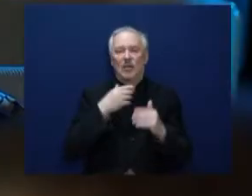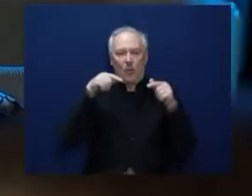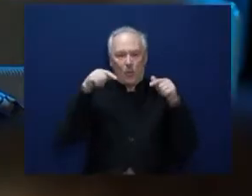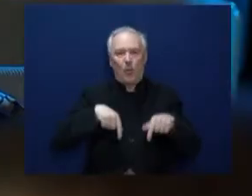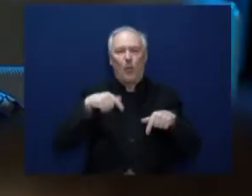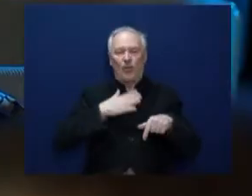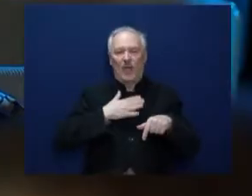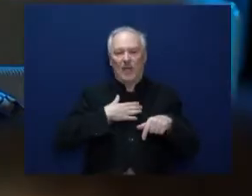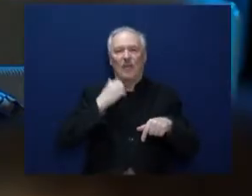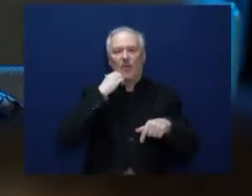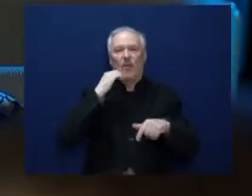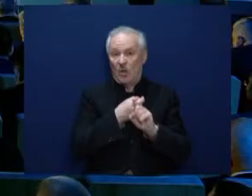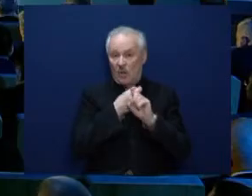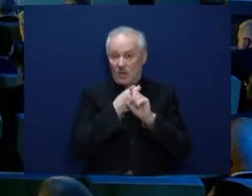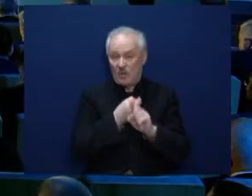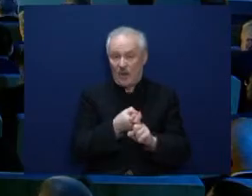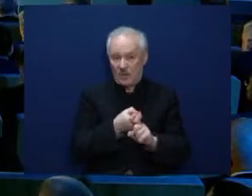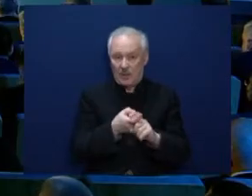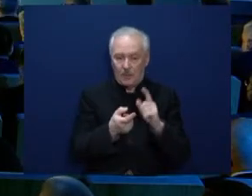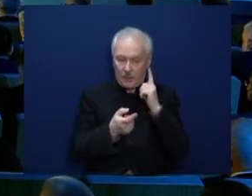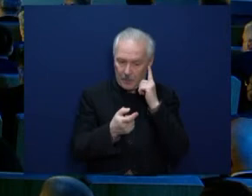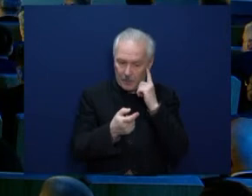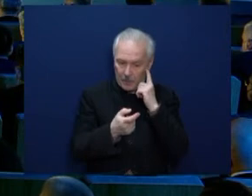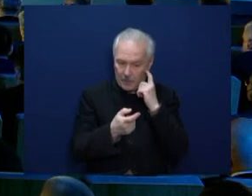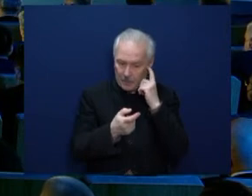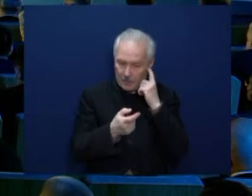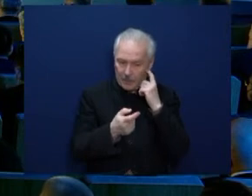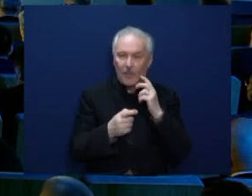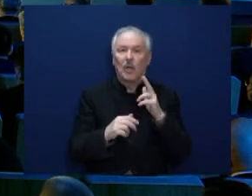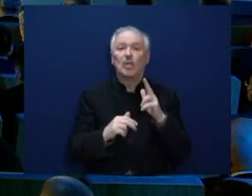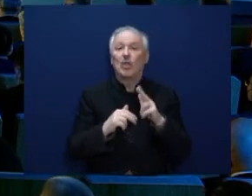сквер павших воинов Кубинки. Екатерина Крамер, телекомпания «Одинцова».